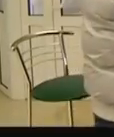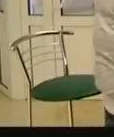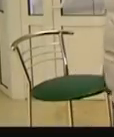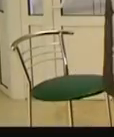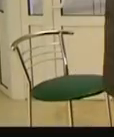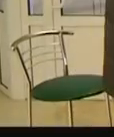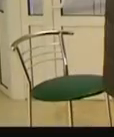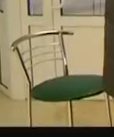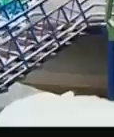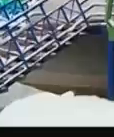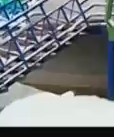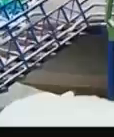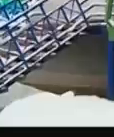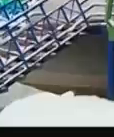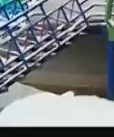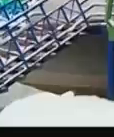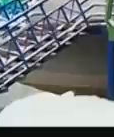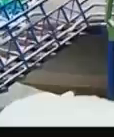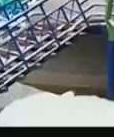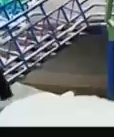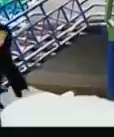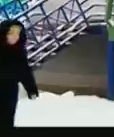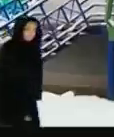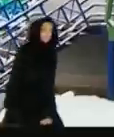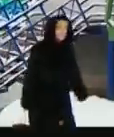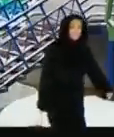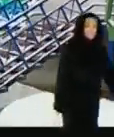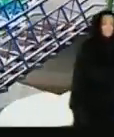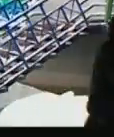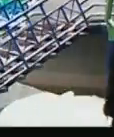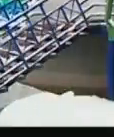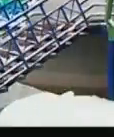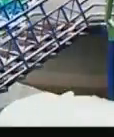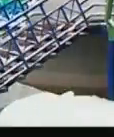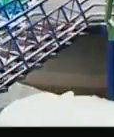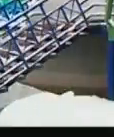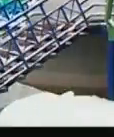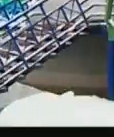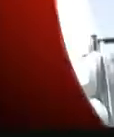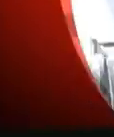офисах дилерской сети на территории Удмуртии. Подробности акции на сайте megafon.ru.